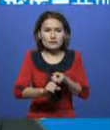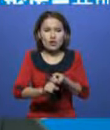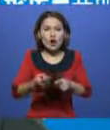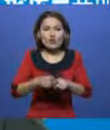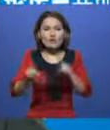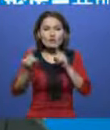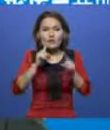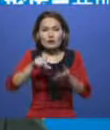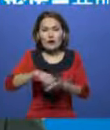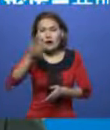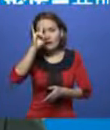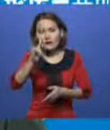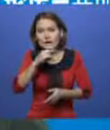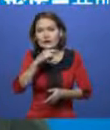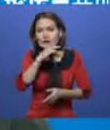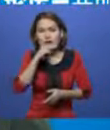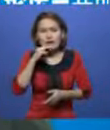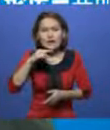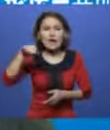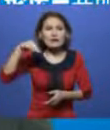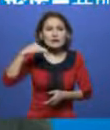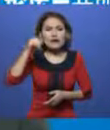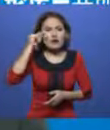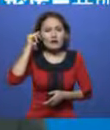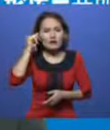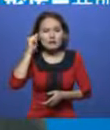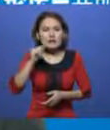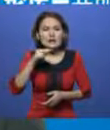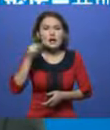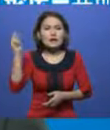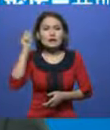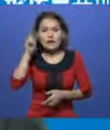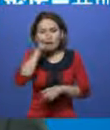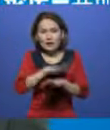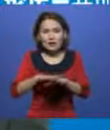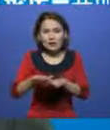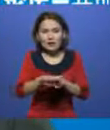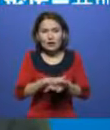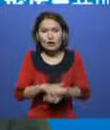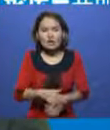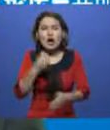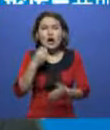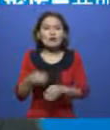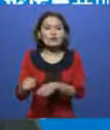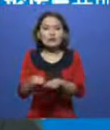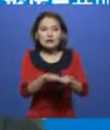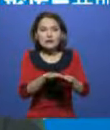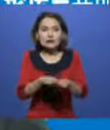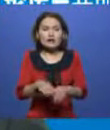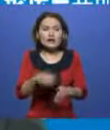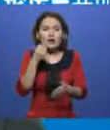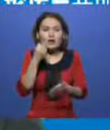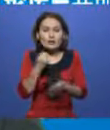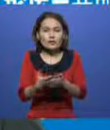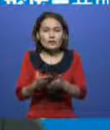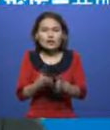форумға қатысып отырған Қазақстан, Ресей, Тәжікстан, Қырғызстан, Қытай елдеріндегі ортақ мәдени құндылықтар осы Жібек жолы бойындағыны,